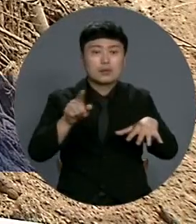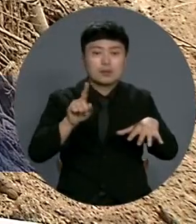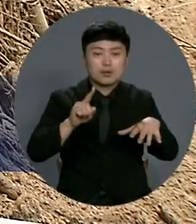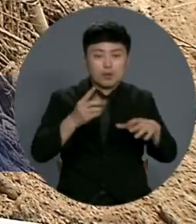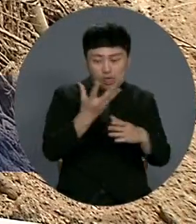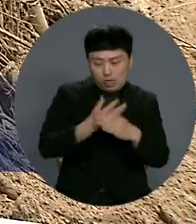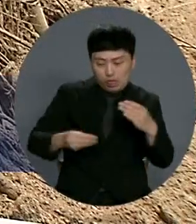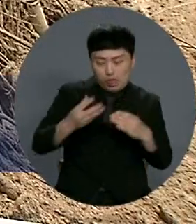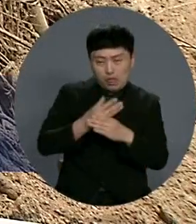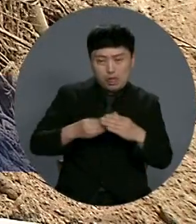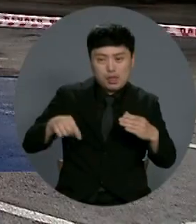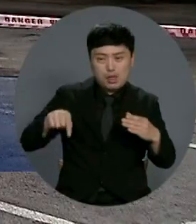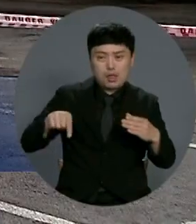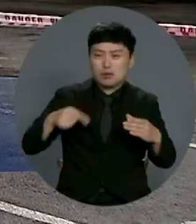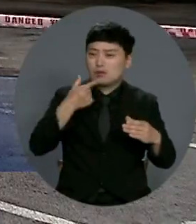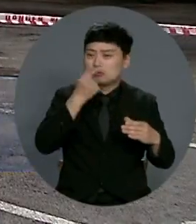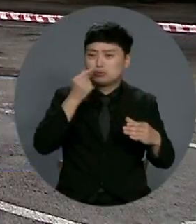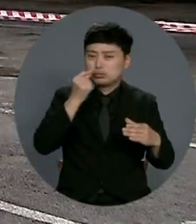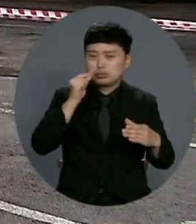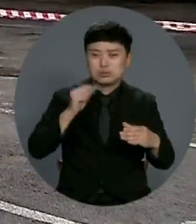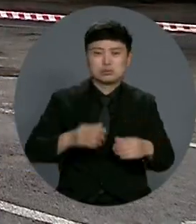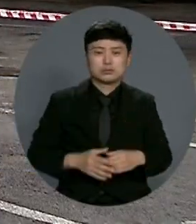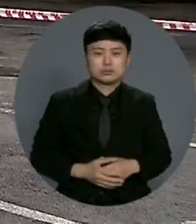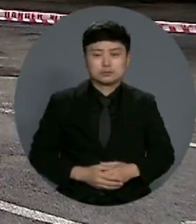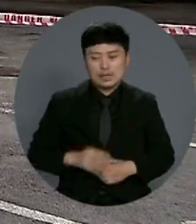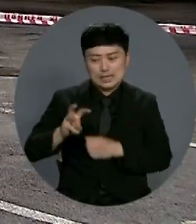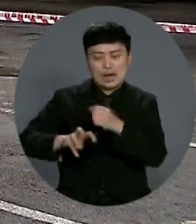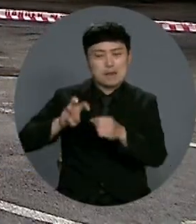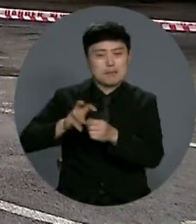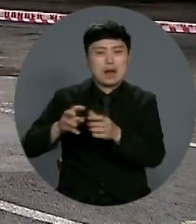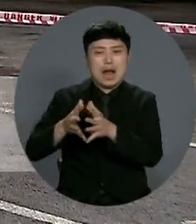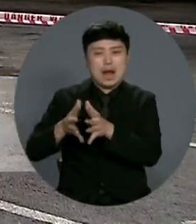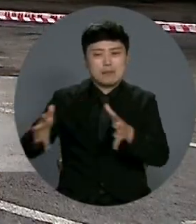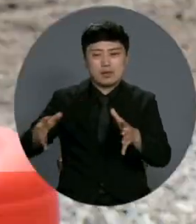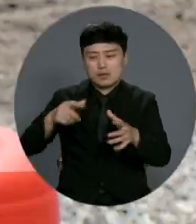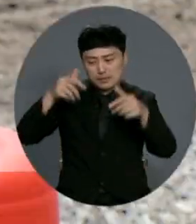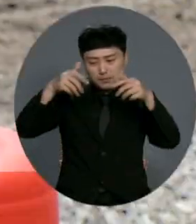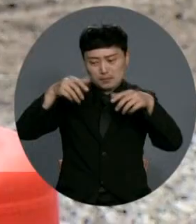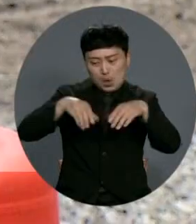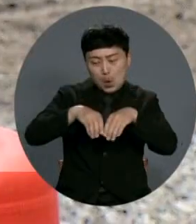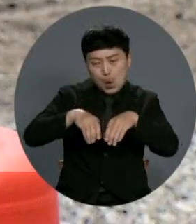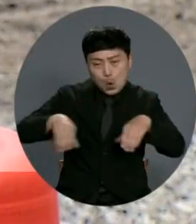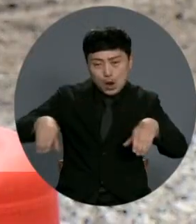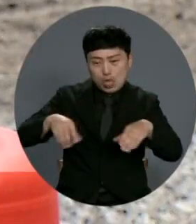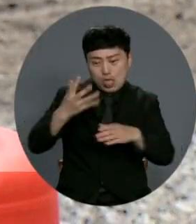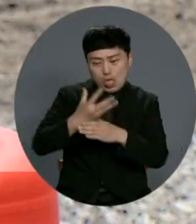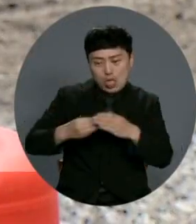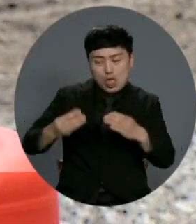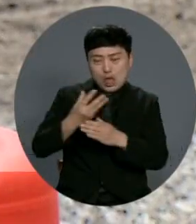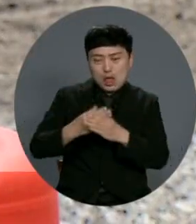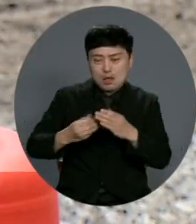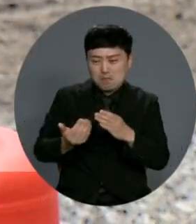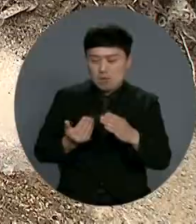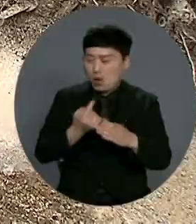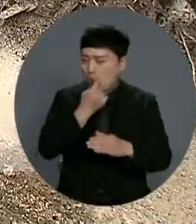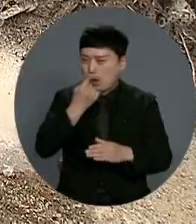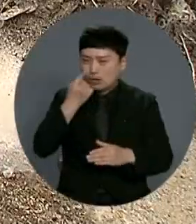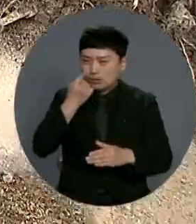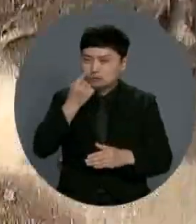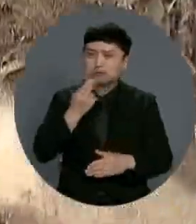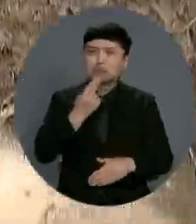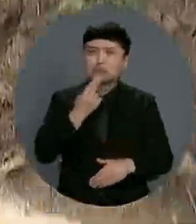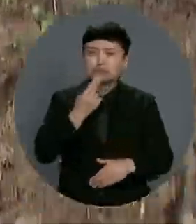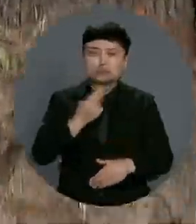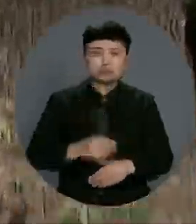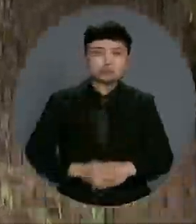갈로가 제 역할을 못했기 때문에 문제는 30년된이 아파트의 우수관루상태를 사전에 확인하지 않은 겁니다